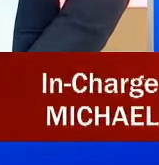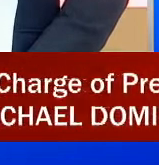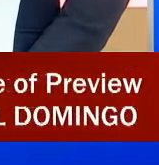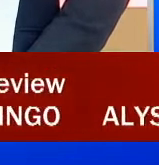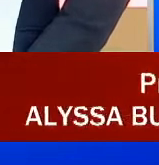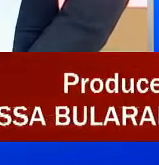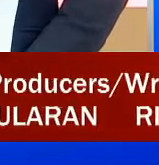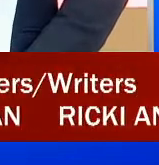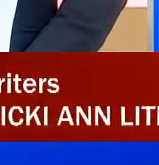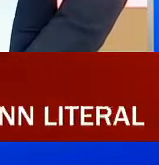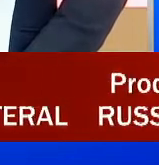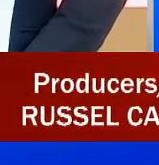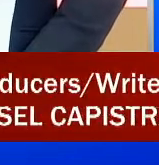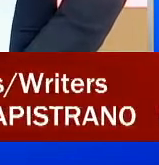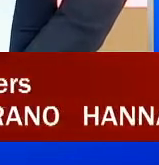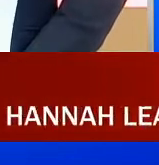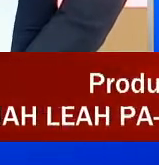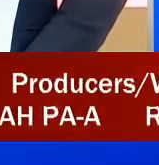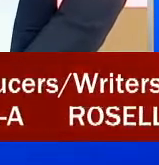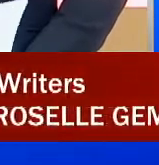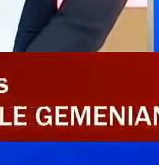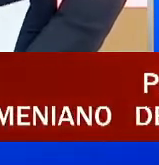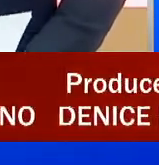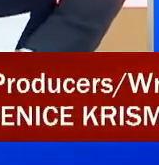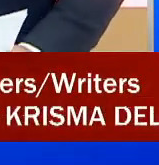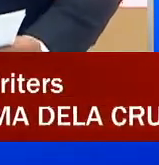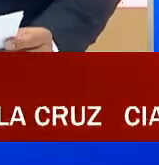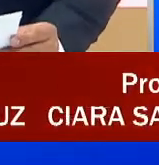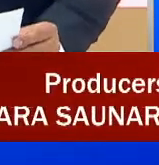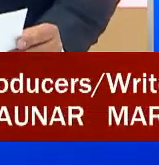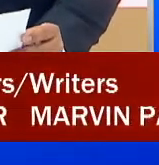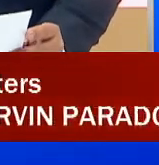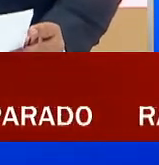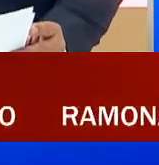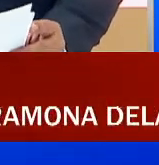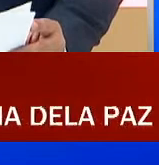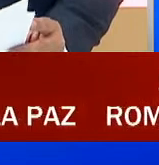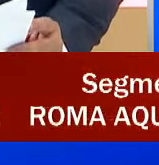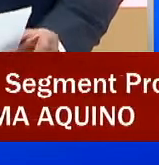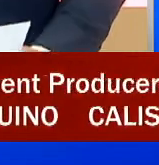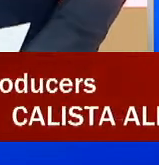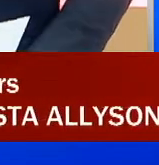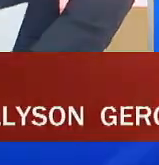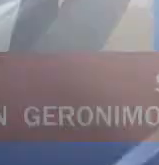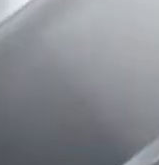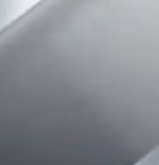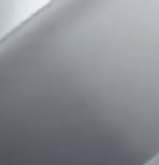serbisyong totoo lamang. At dahil hindi natutulog ang balita, nakatutok kami 24 oras.